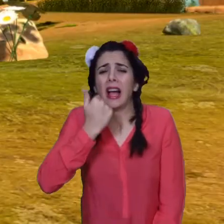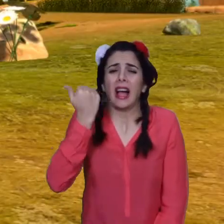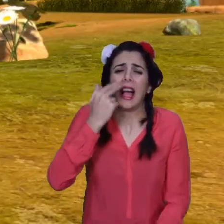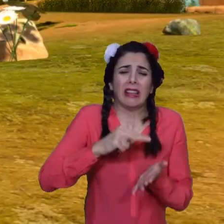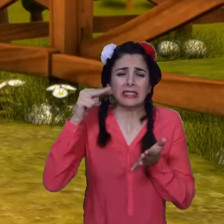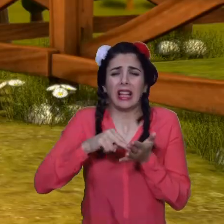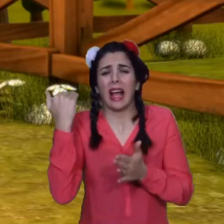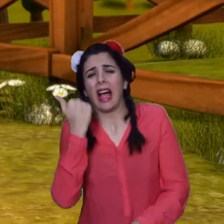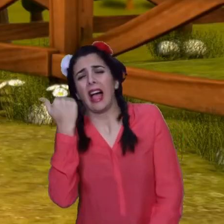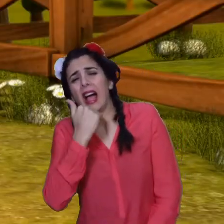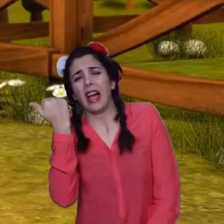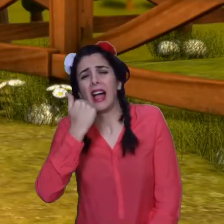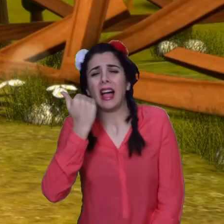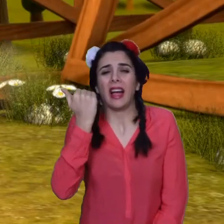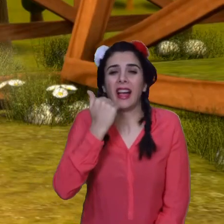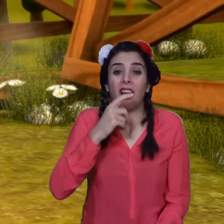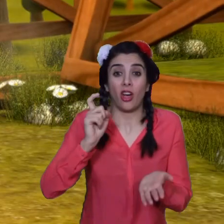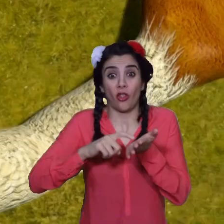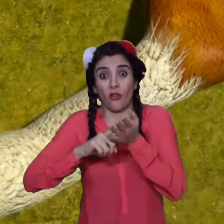düştü.